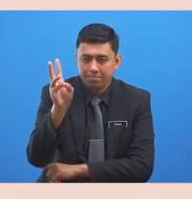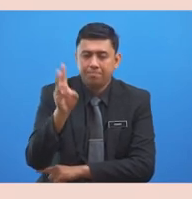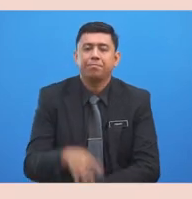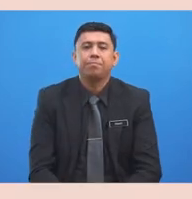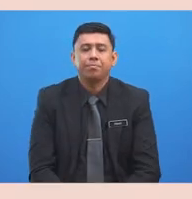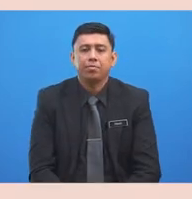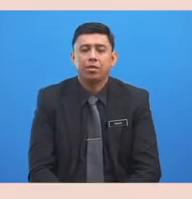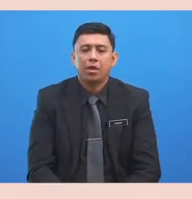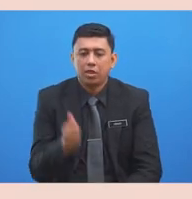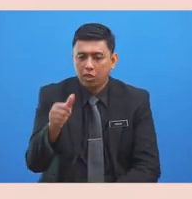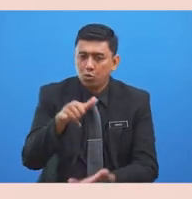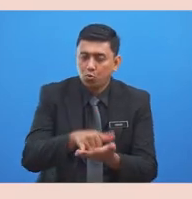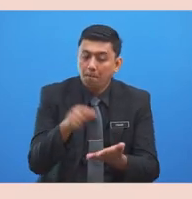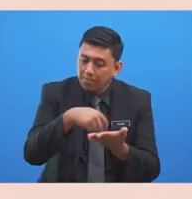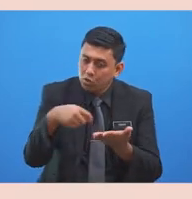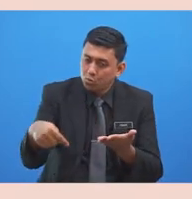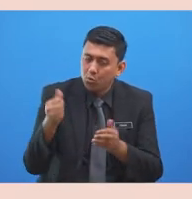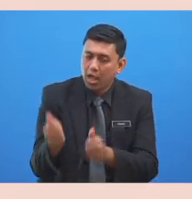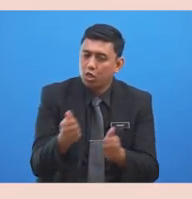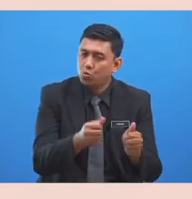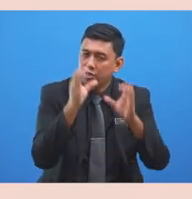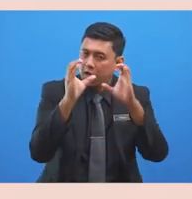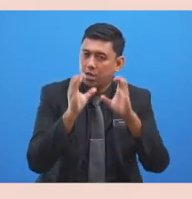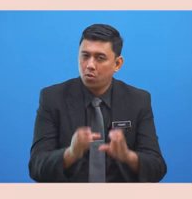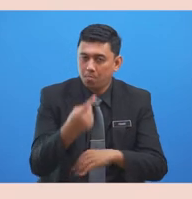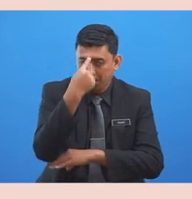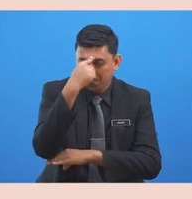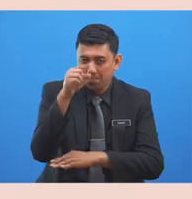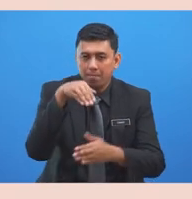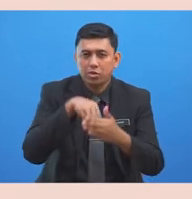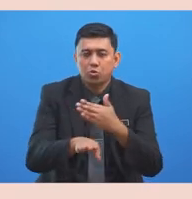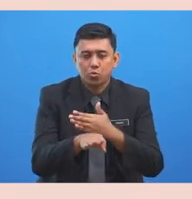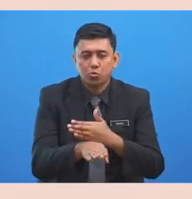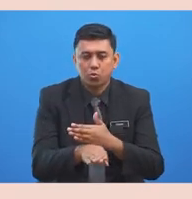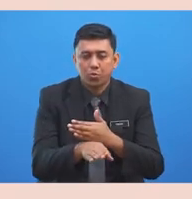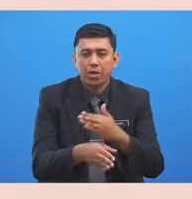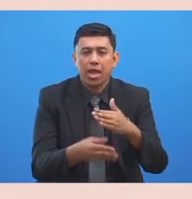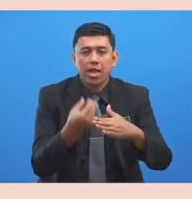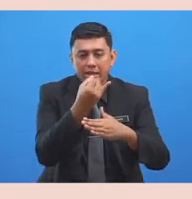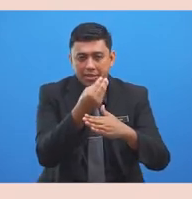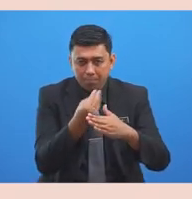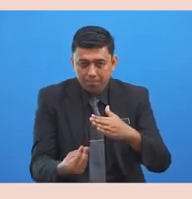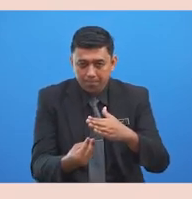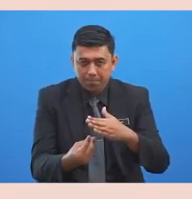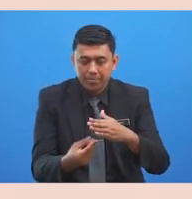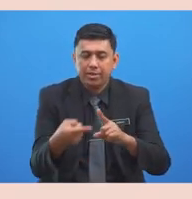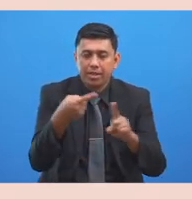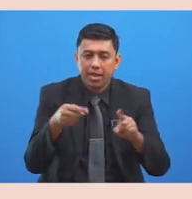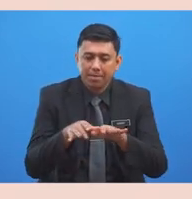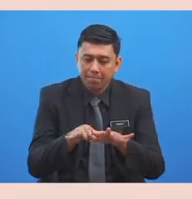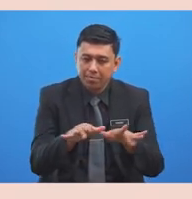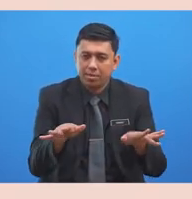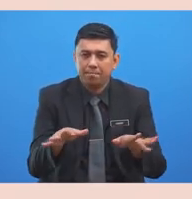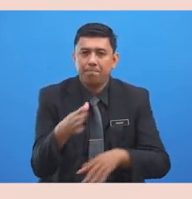1.3.6 iaitu menulis atau cara untuk memasukkan input dari papan